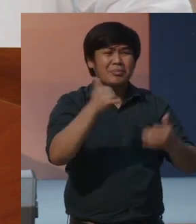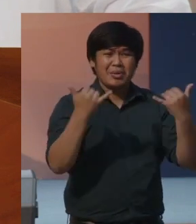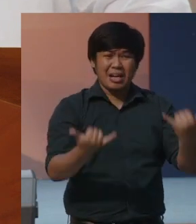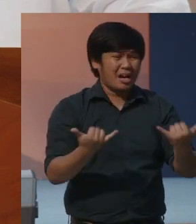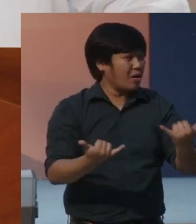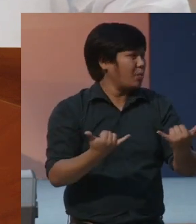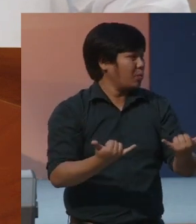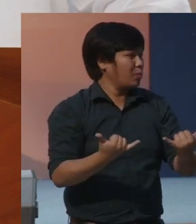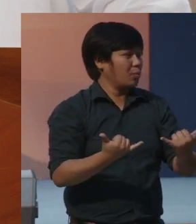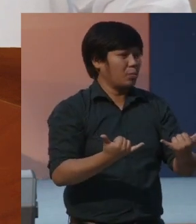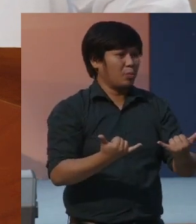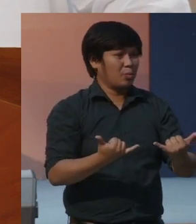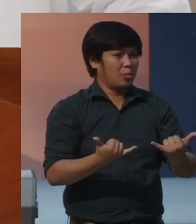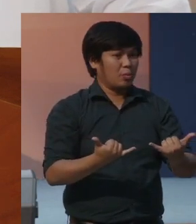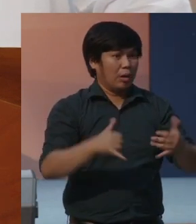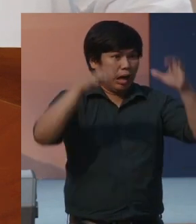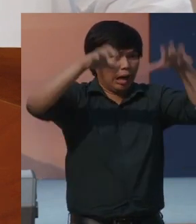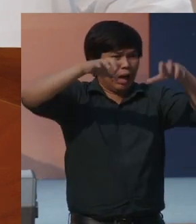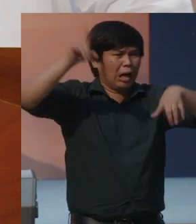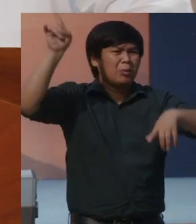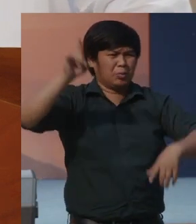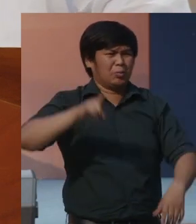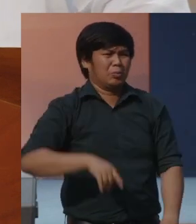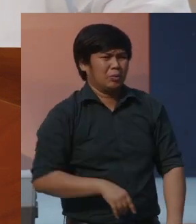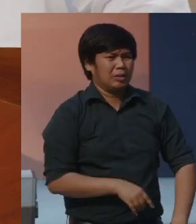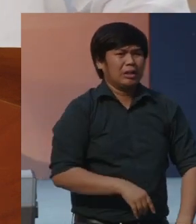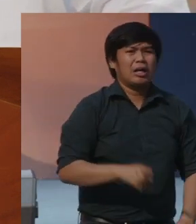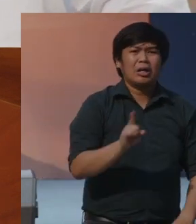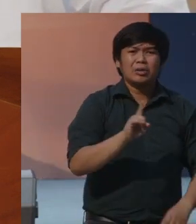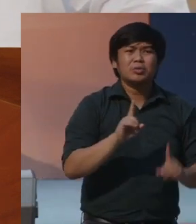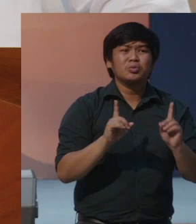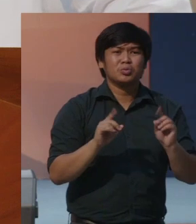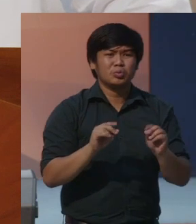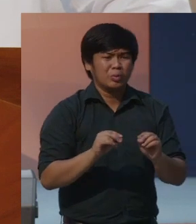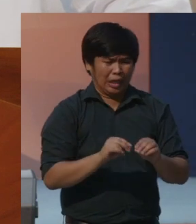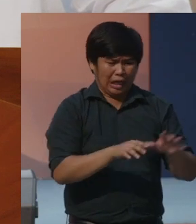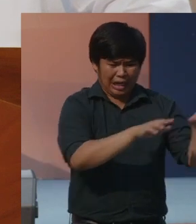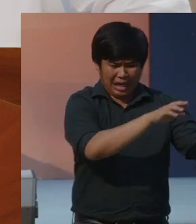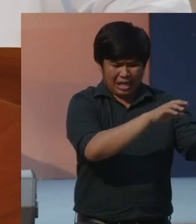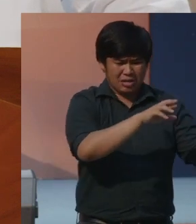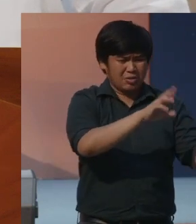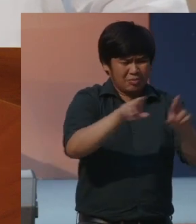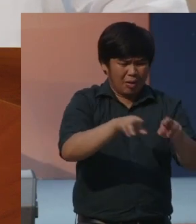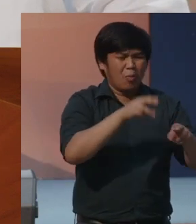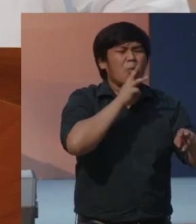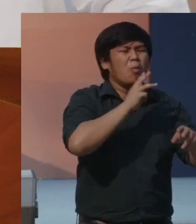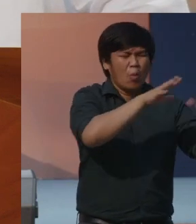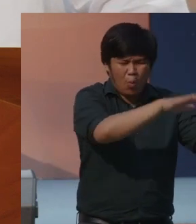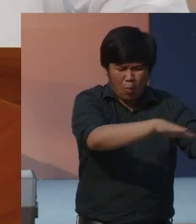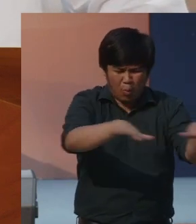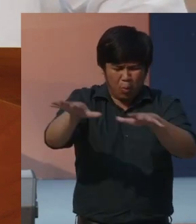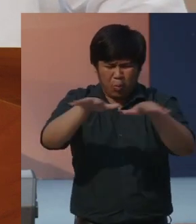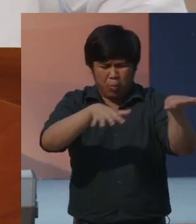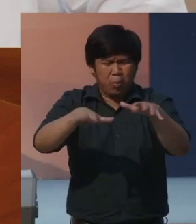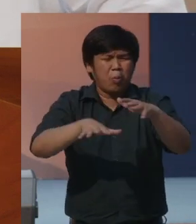ngayon. Yan po ang month of Nisan sa kanila. At umaapaw ang River Jordan. So